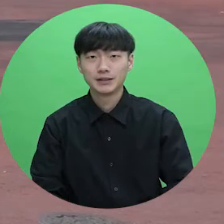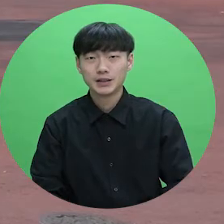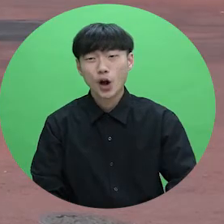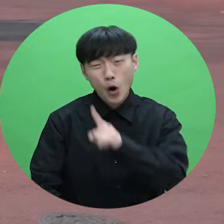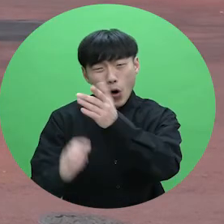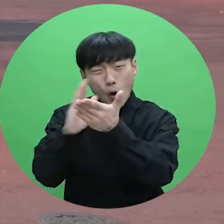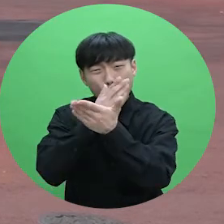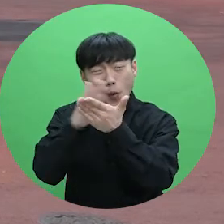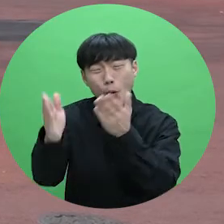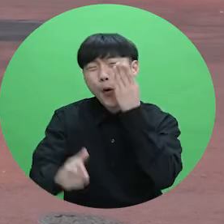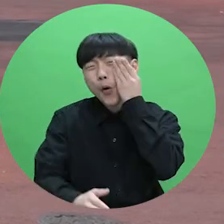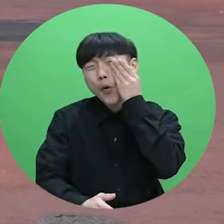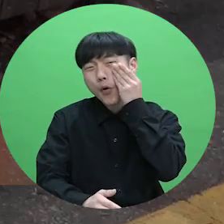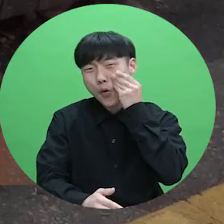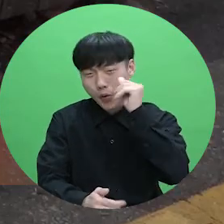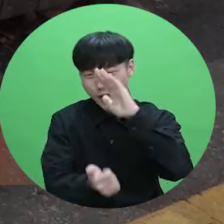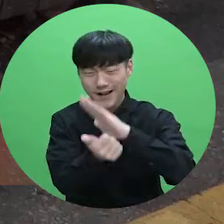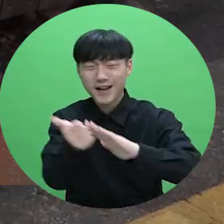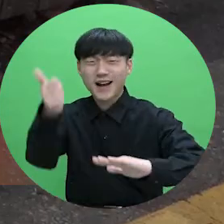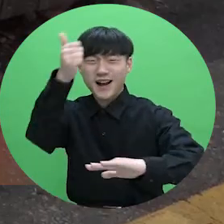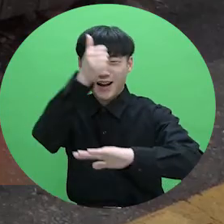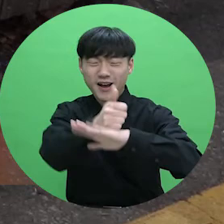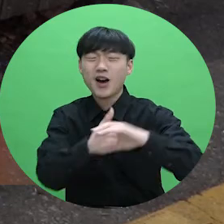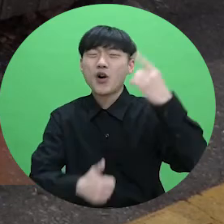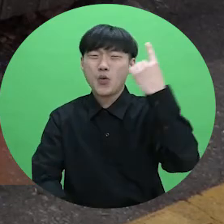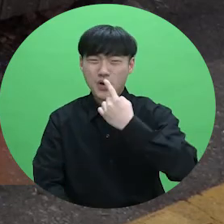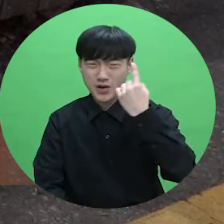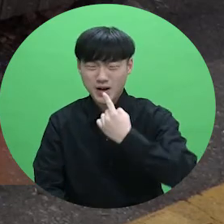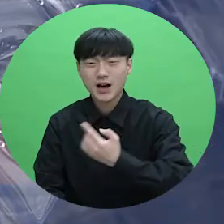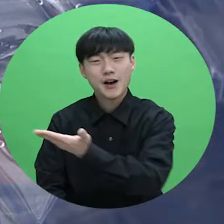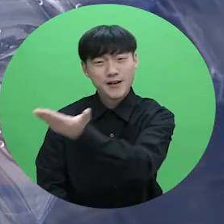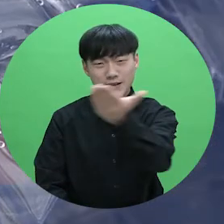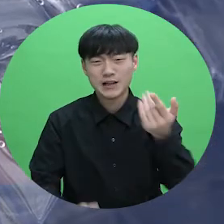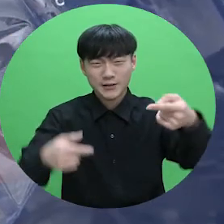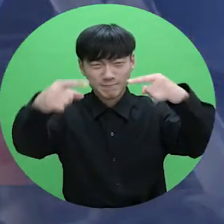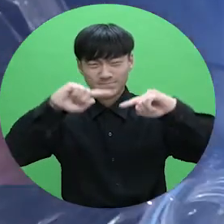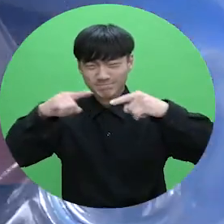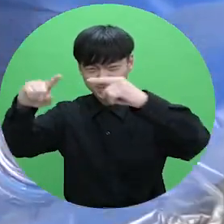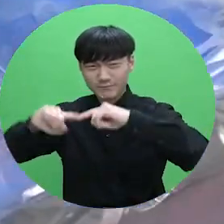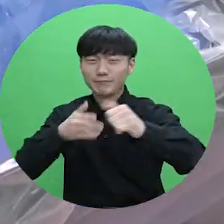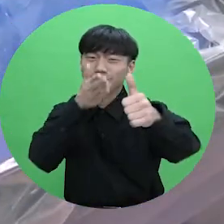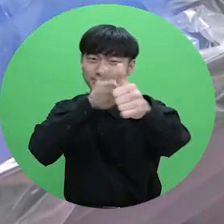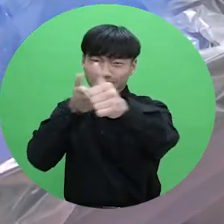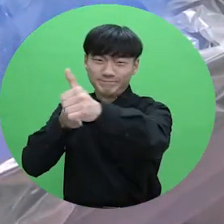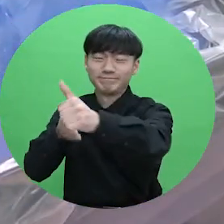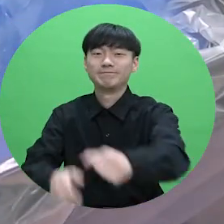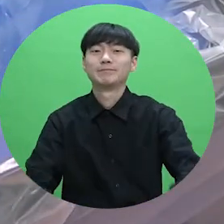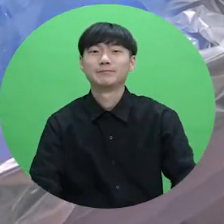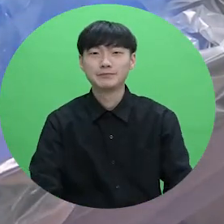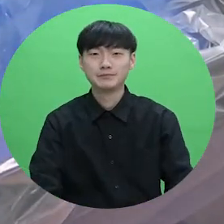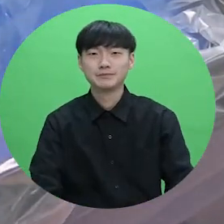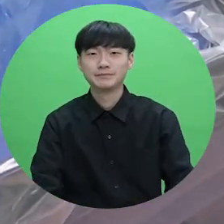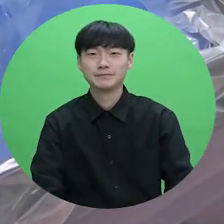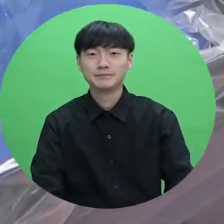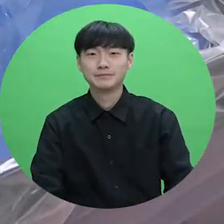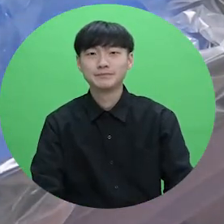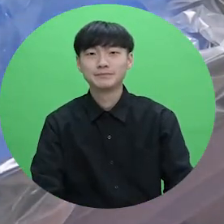투명 패트병 분리배출 제도가 성공적으로 정착될 수 있도록 주민 여러분의 적극적인 협조 바랍니다